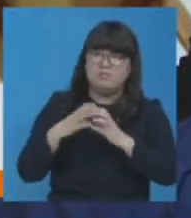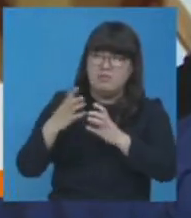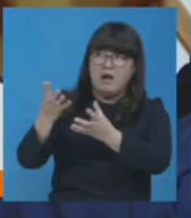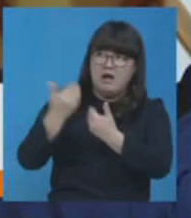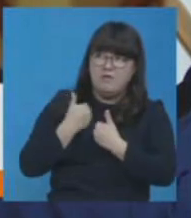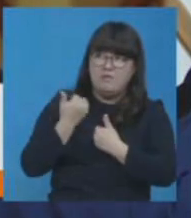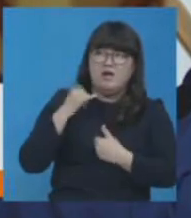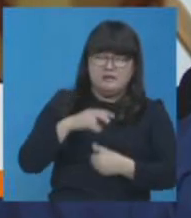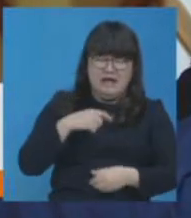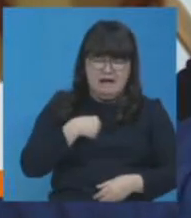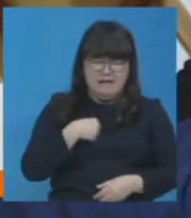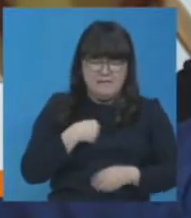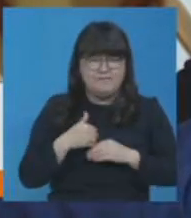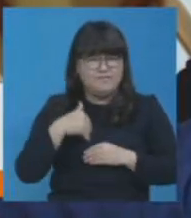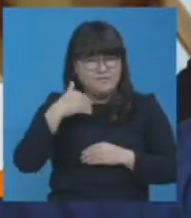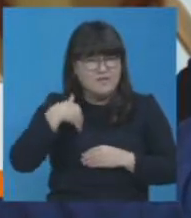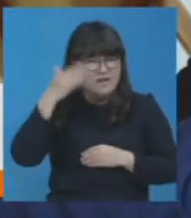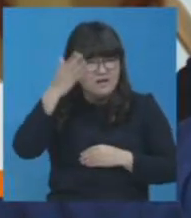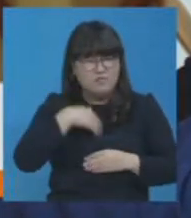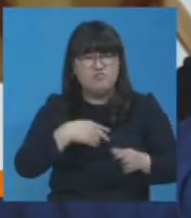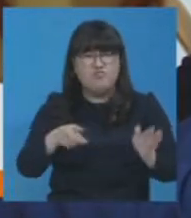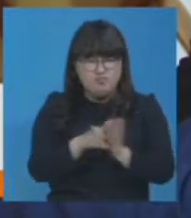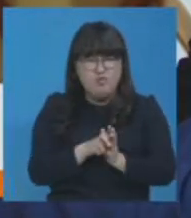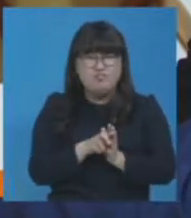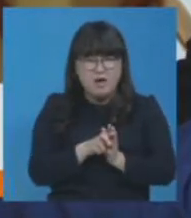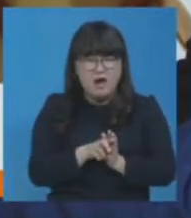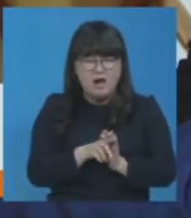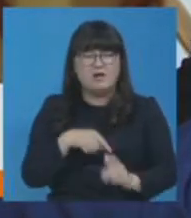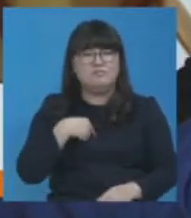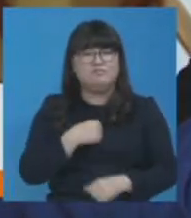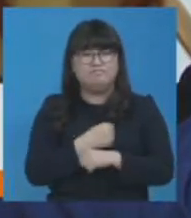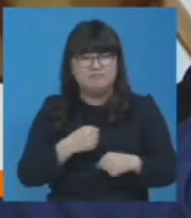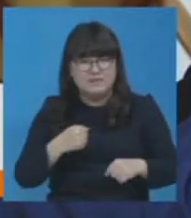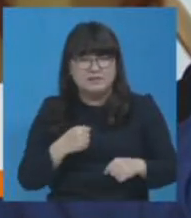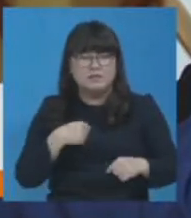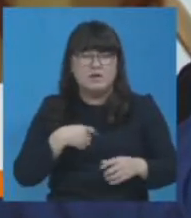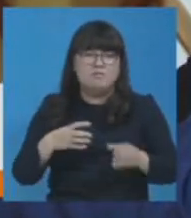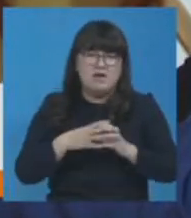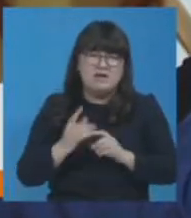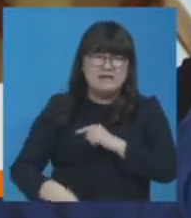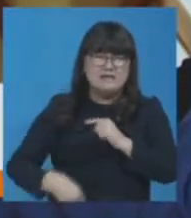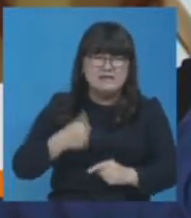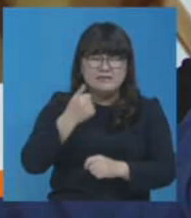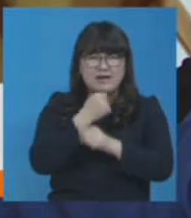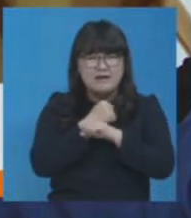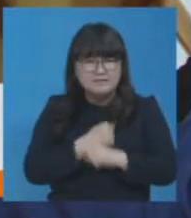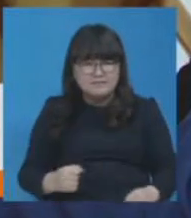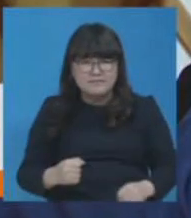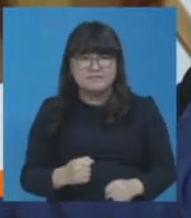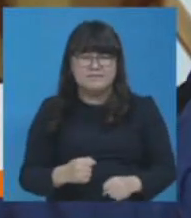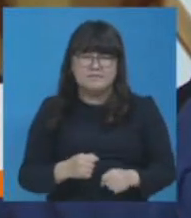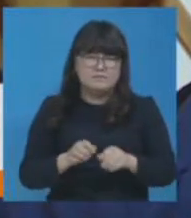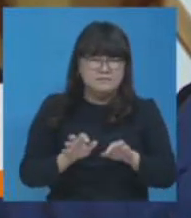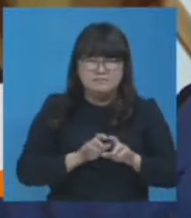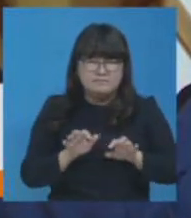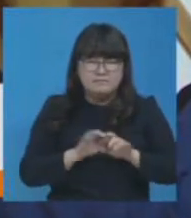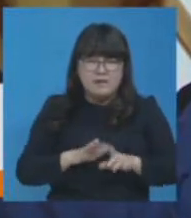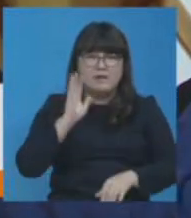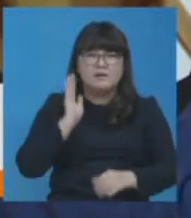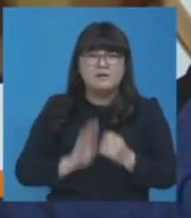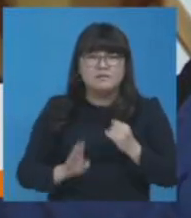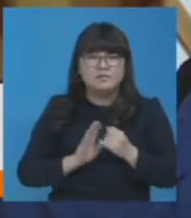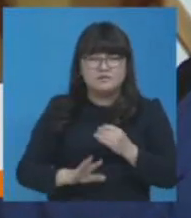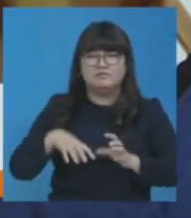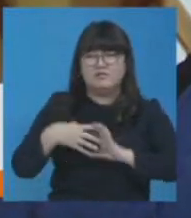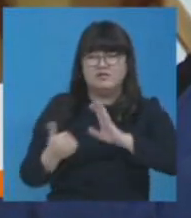боломж байгаа цаашдаа илүү их амжилтыг үзүүлэх боломжтой гэдэг мэдрээд багаараа илүү их хичээлдэж одоо эцэст нь